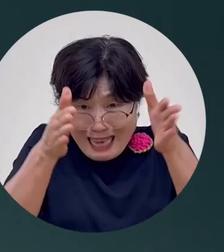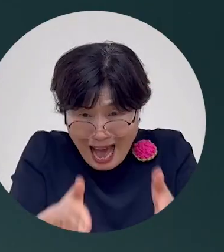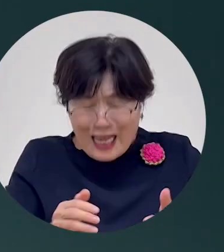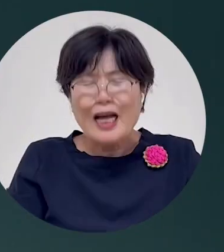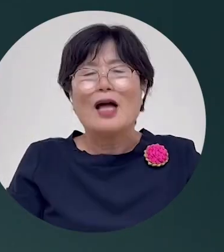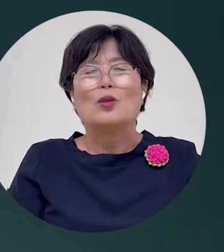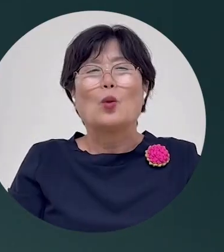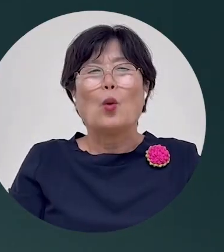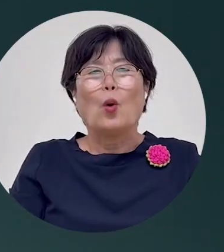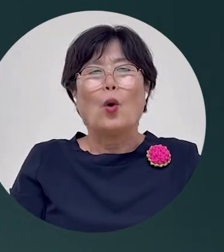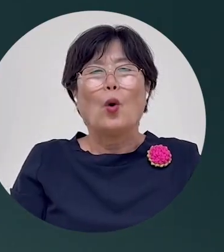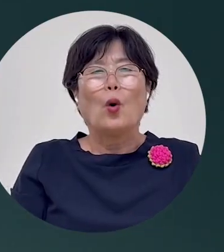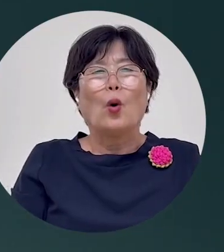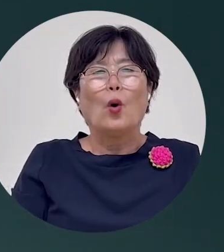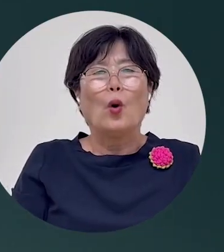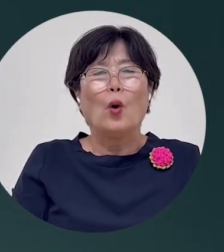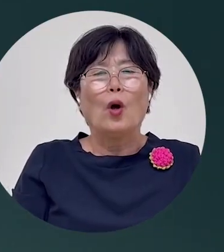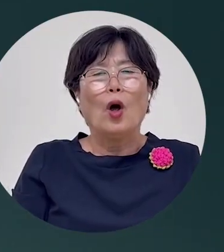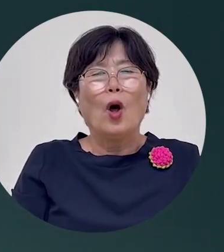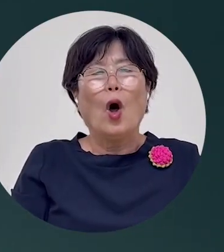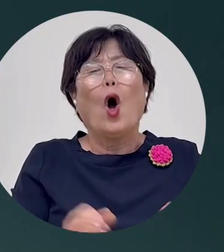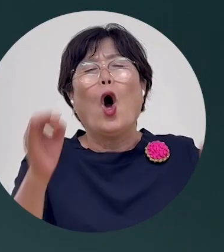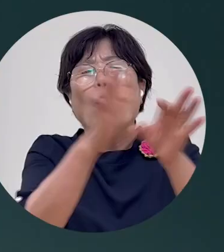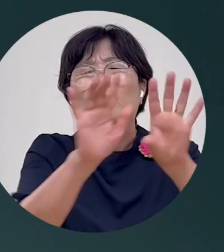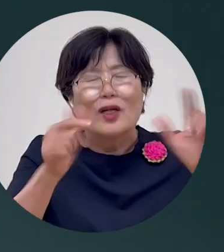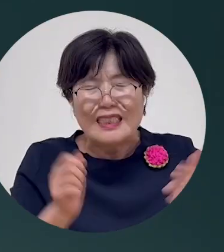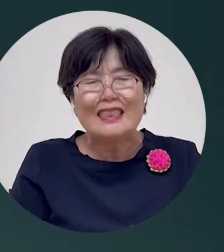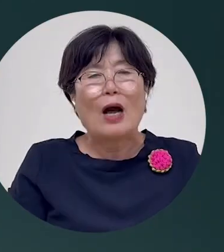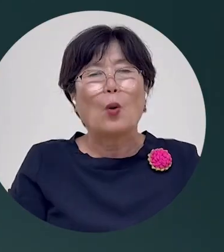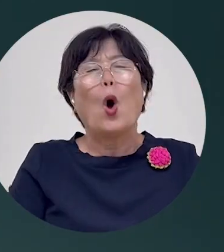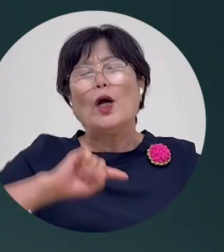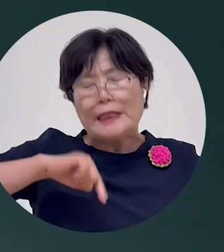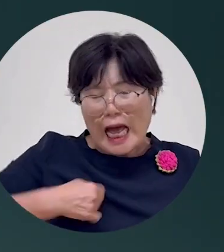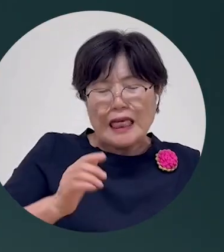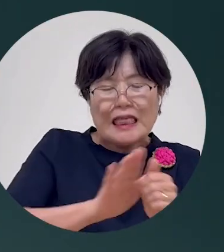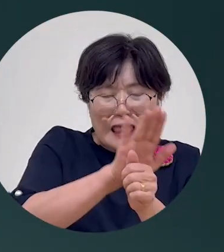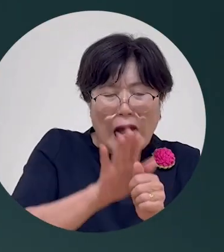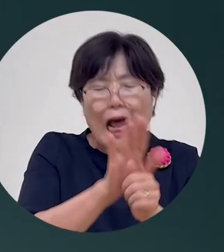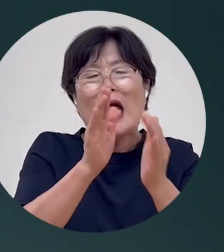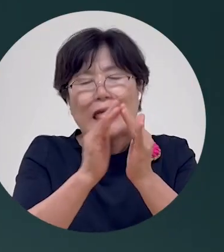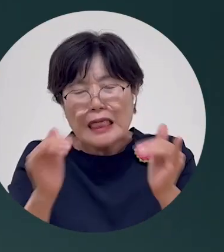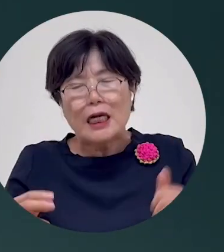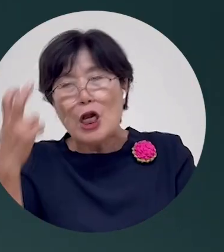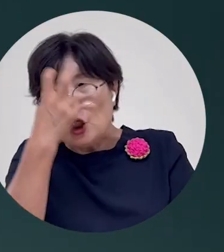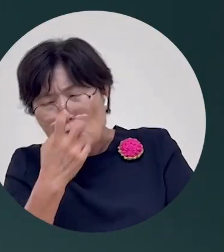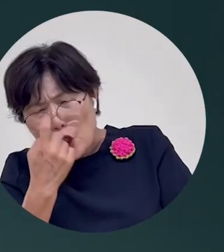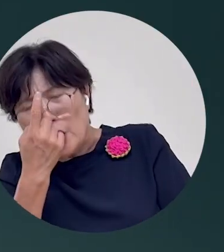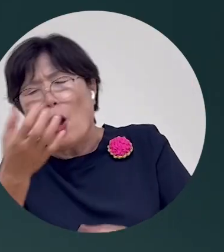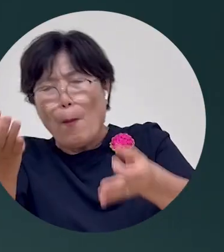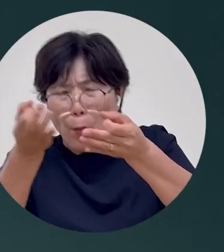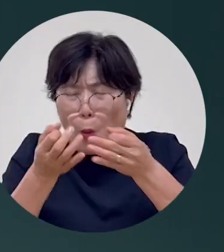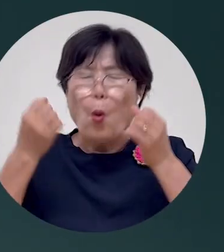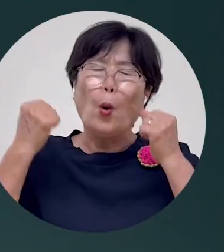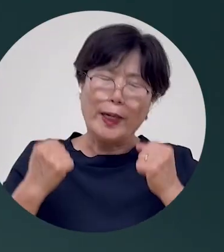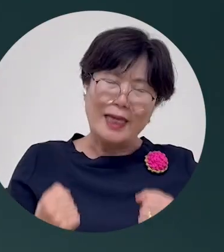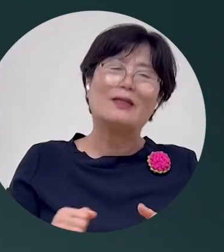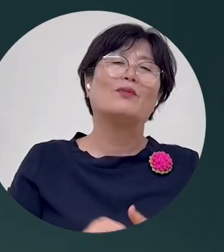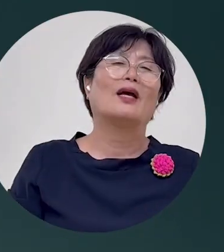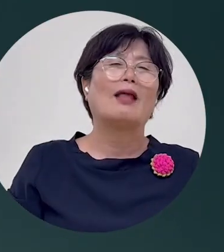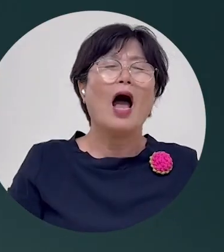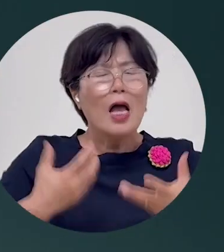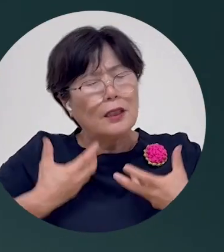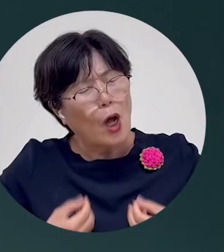않고 자기가 사랑하는 자를 지켜보고 계십니다. 그리고 그들이 절망이